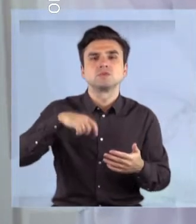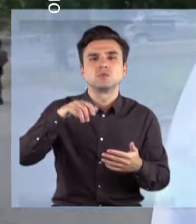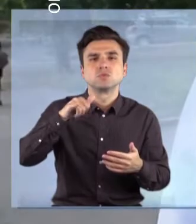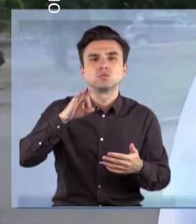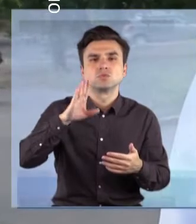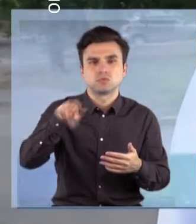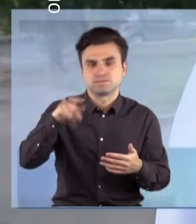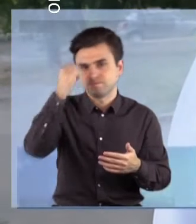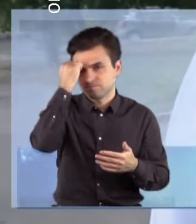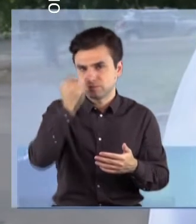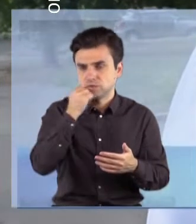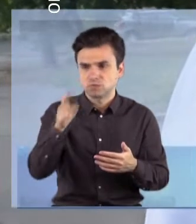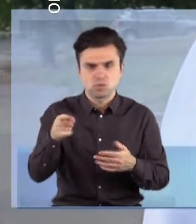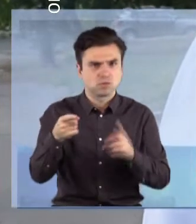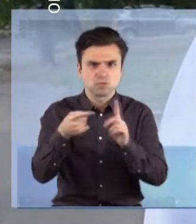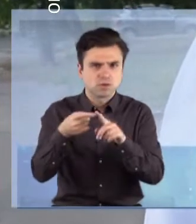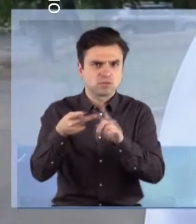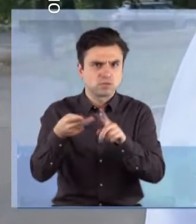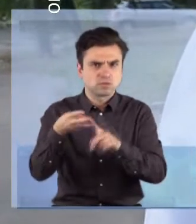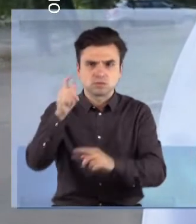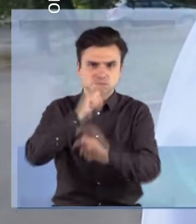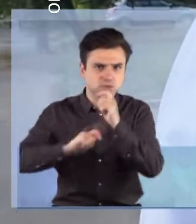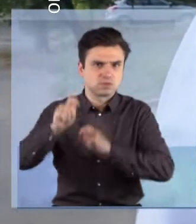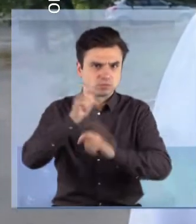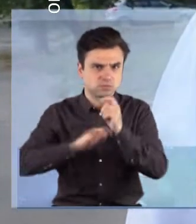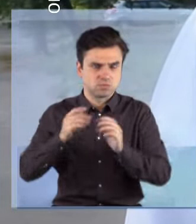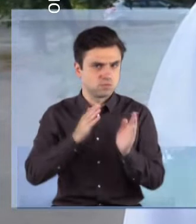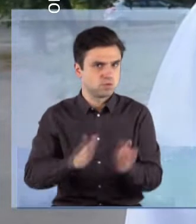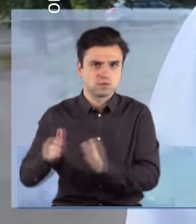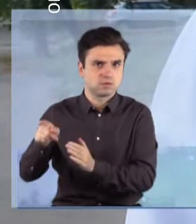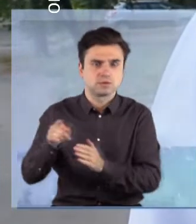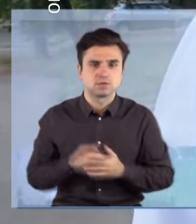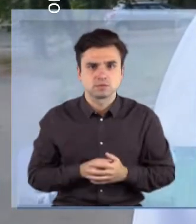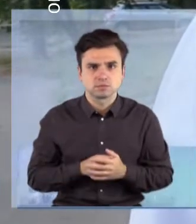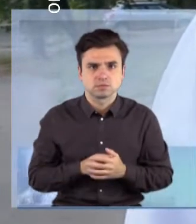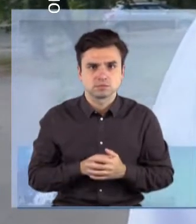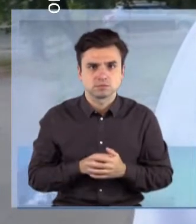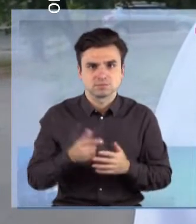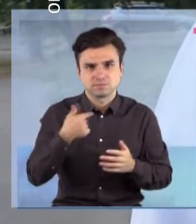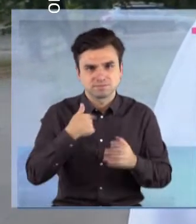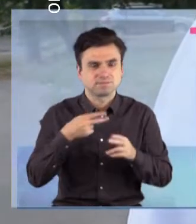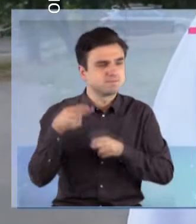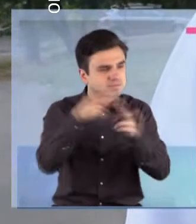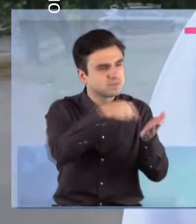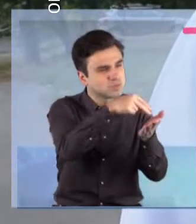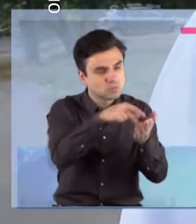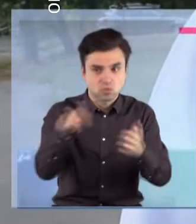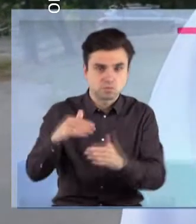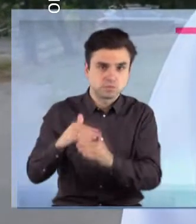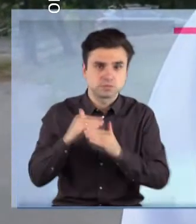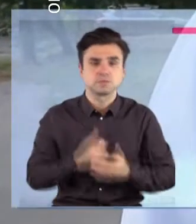Рогу. Ця допомога дуже важлива для нашого закладу. Ми це обладнання використовуємо в